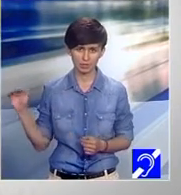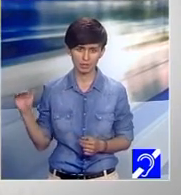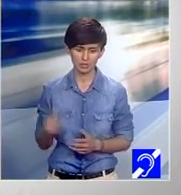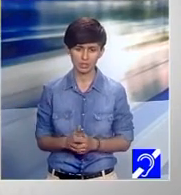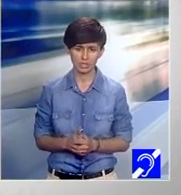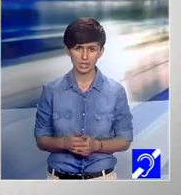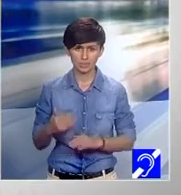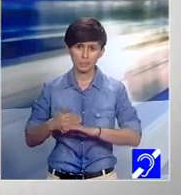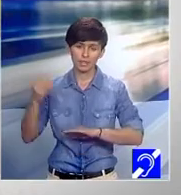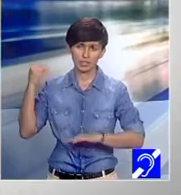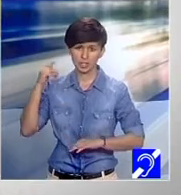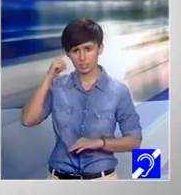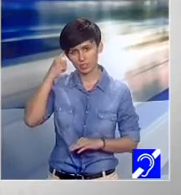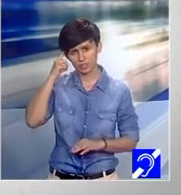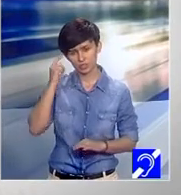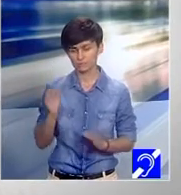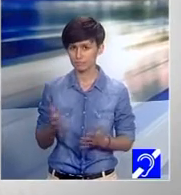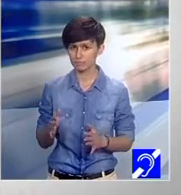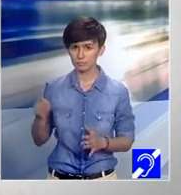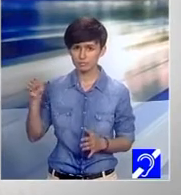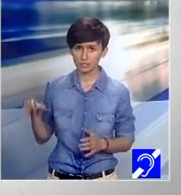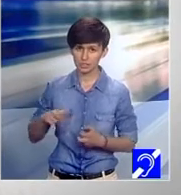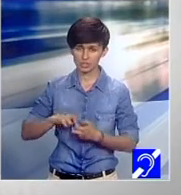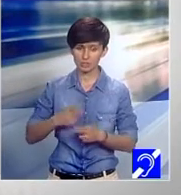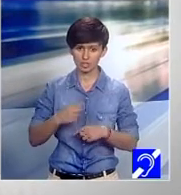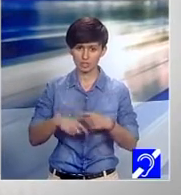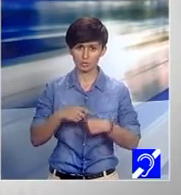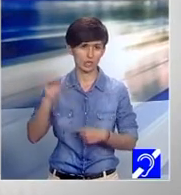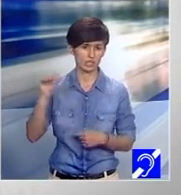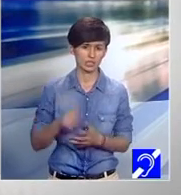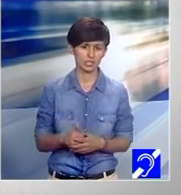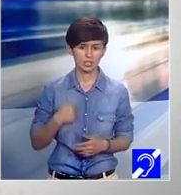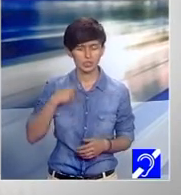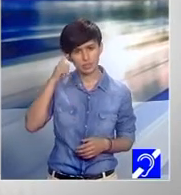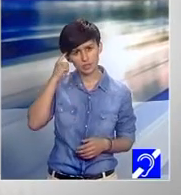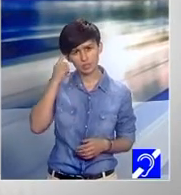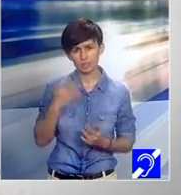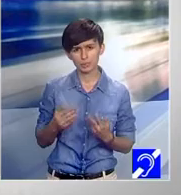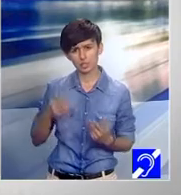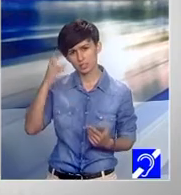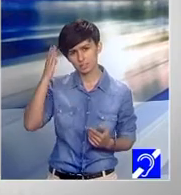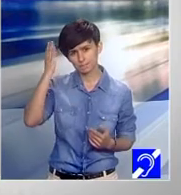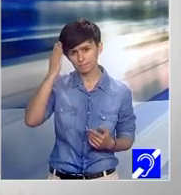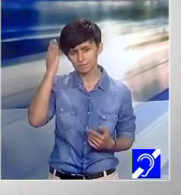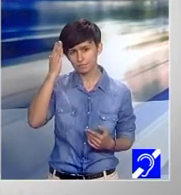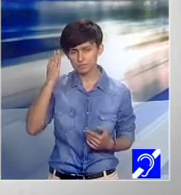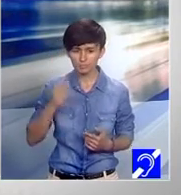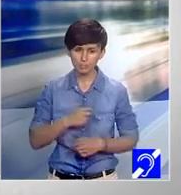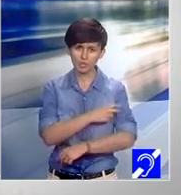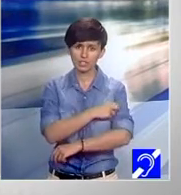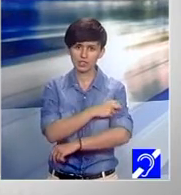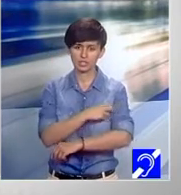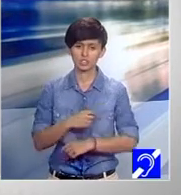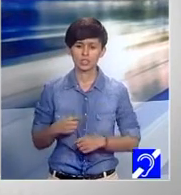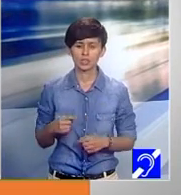ceva despre fenilcetonurie? Știam doar cât am învățat în liceu, la orele de genetică, adică